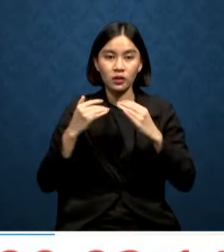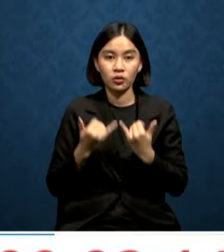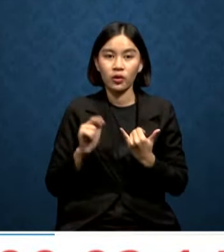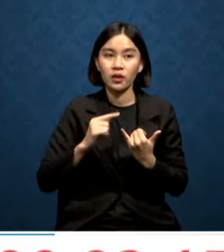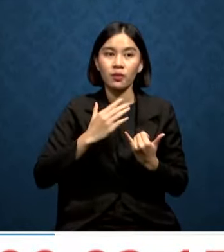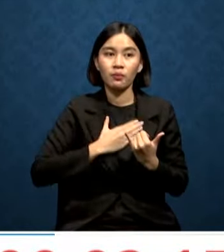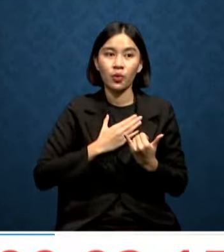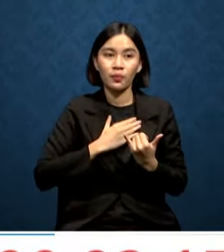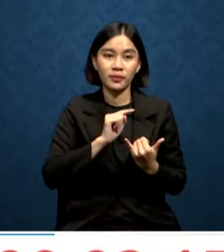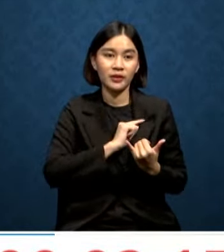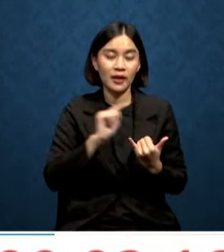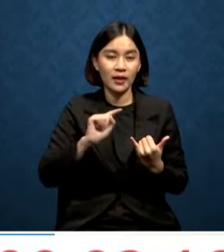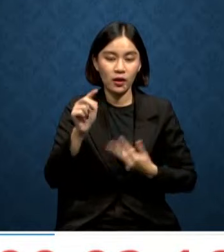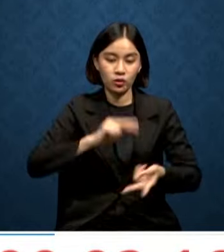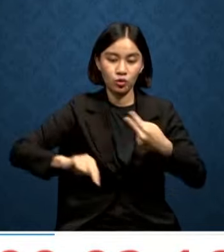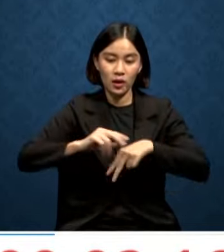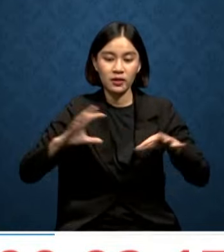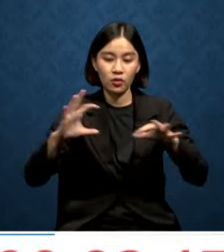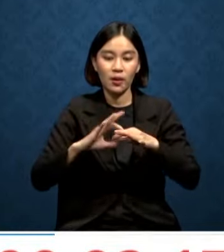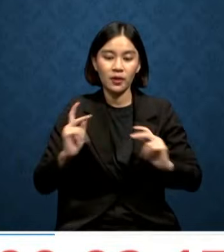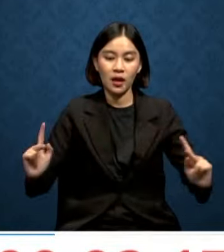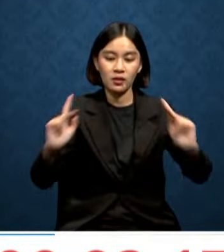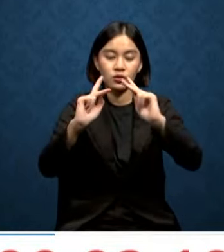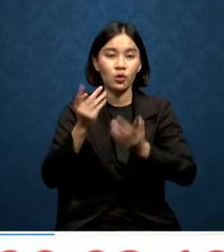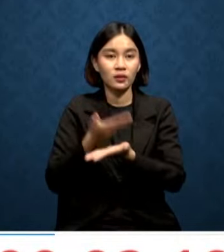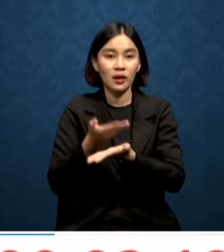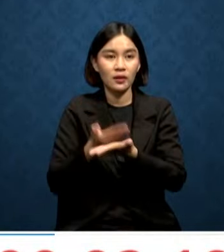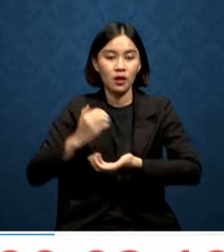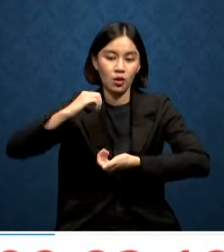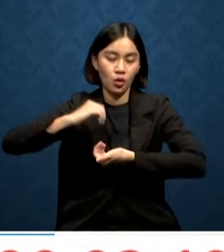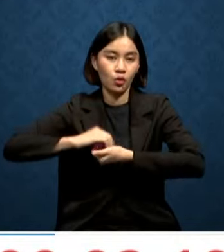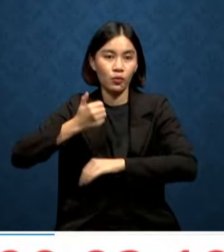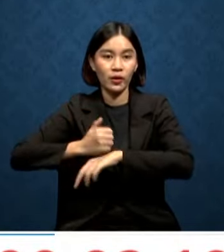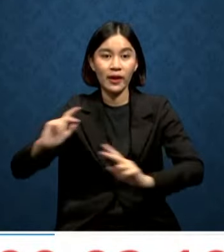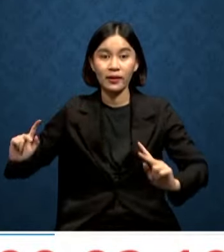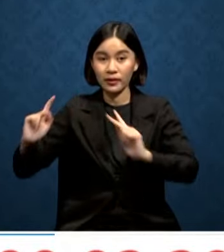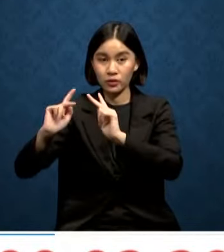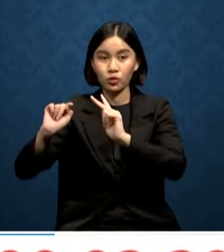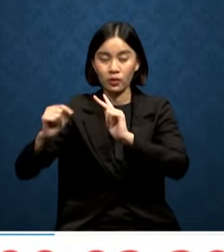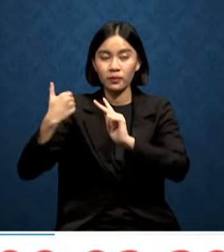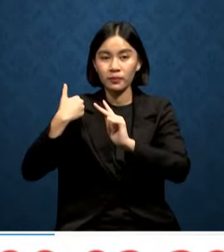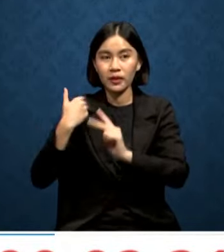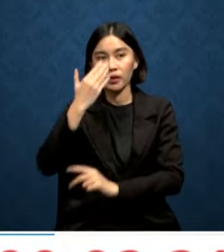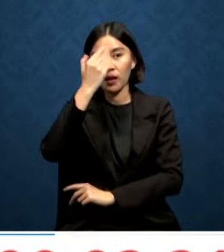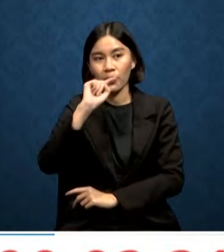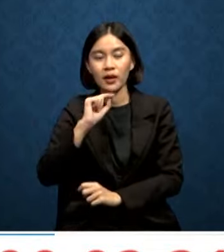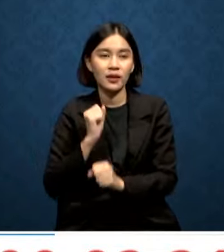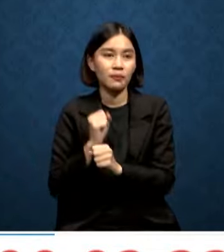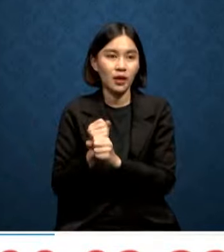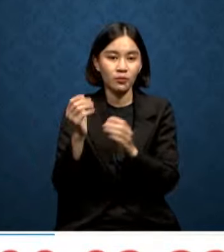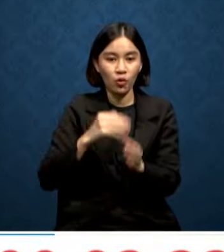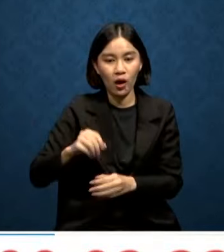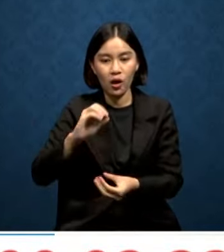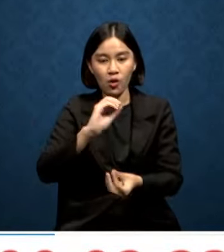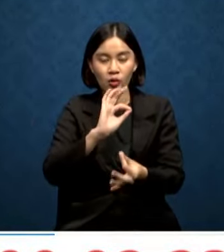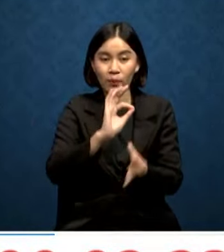มเองในฐานะที่ดูในส่วนของกระทรวงการคลังเนี่ยนะครับก็ได้ร่วมกับท่านรัฐมนตรีว่าการนะครับไปร่วมในกระบวนการในการเผาทำล